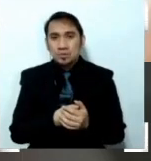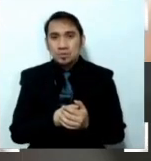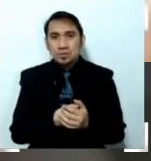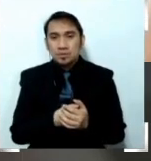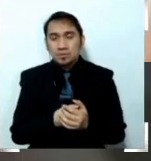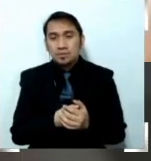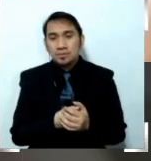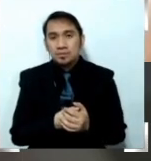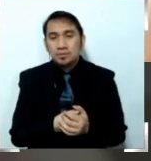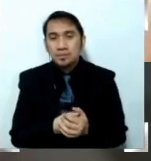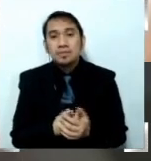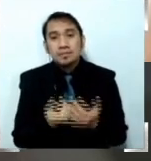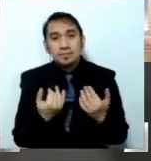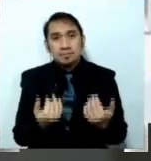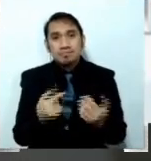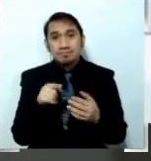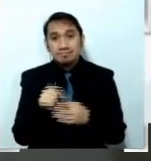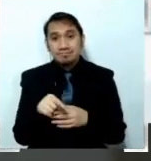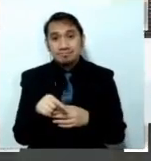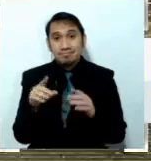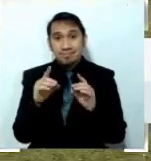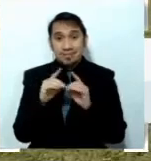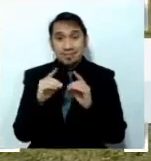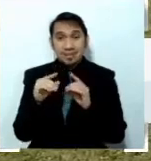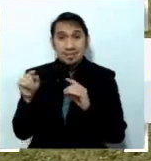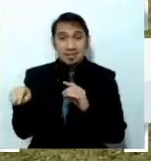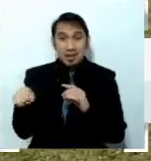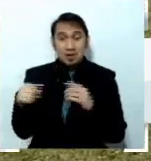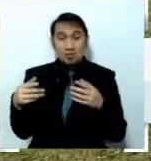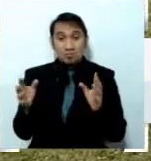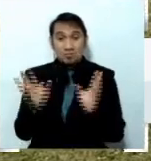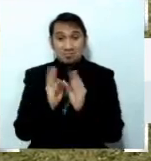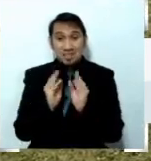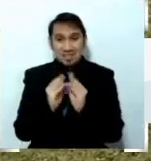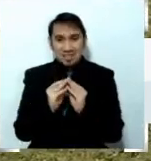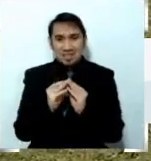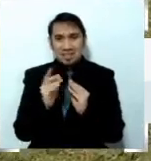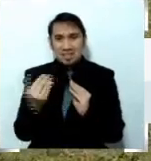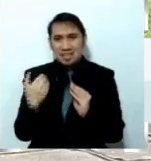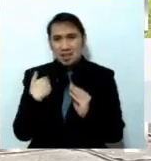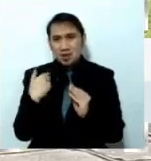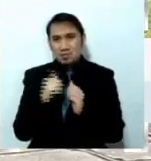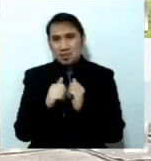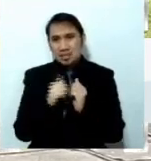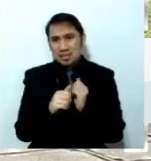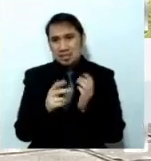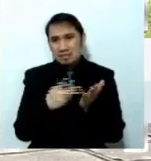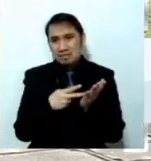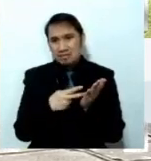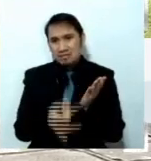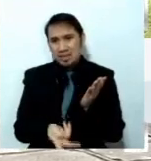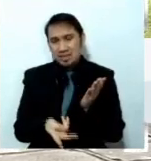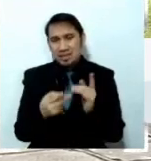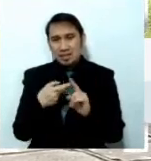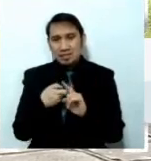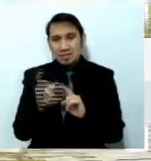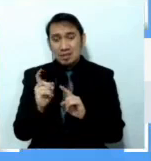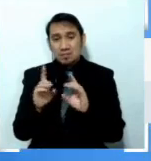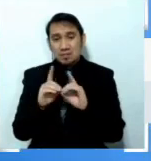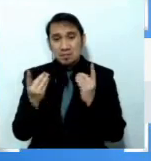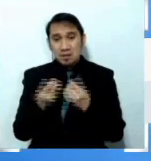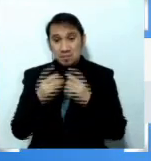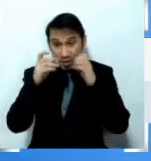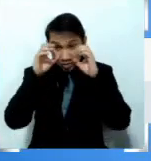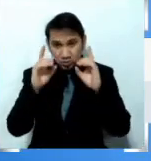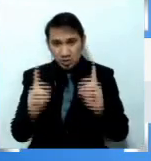Sa pagdinig kanina ng House Committee on Public Accounts, isa na namang sablay sa learning module ng Department of Education ang naungkat.